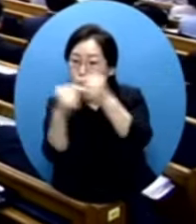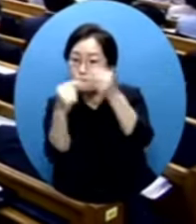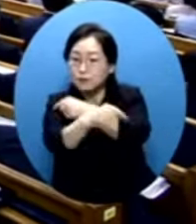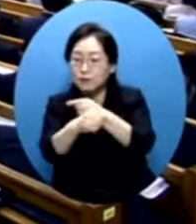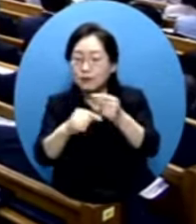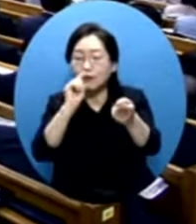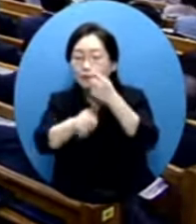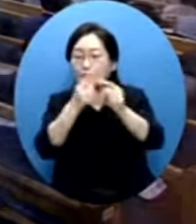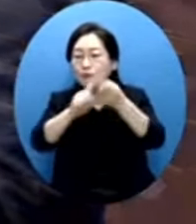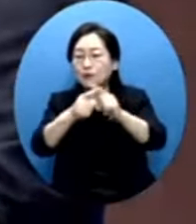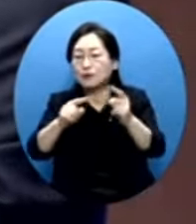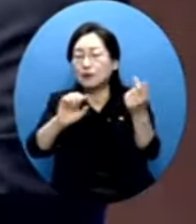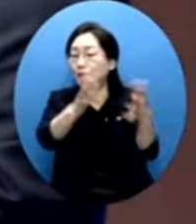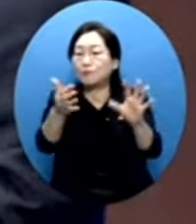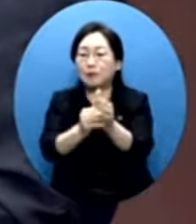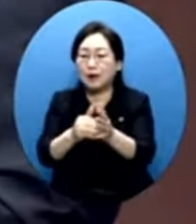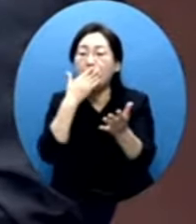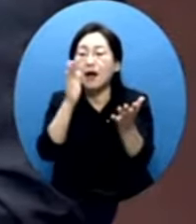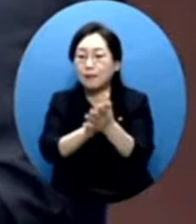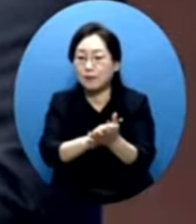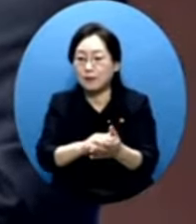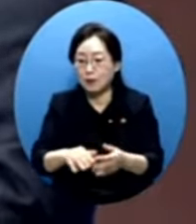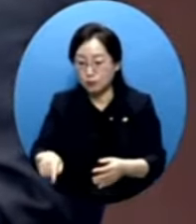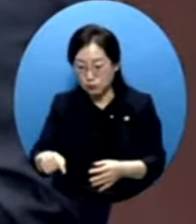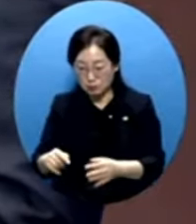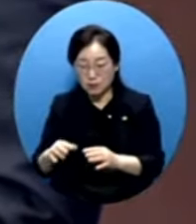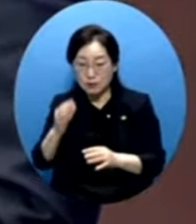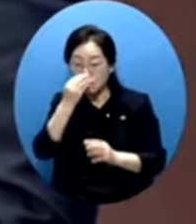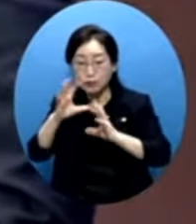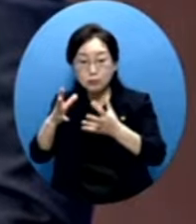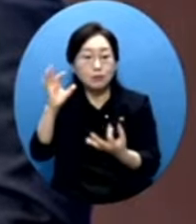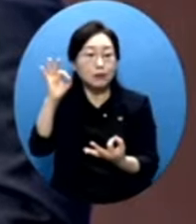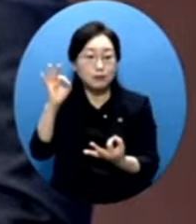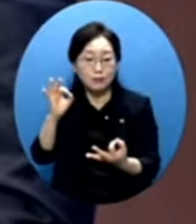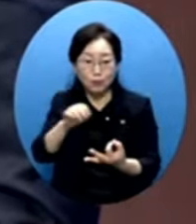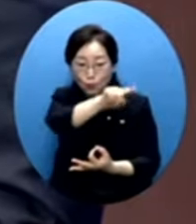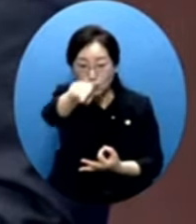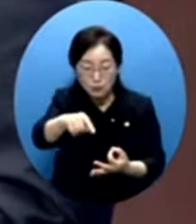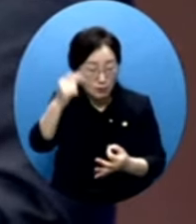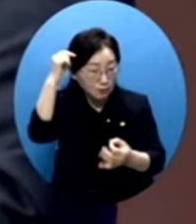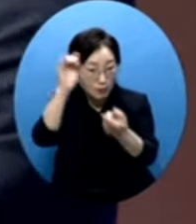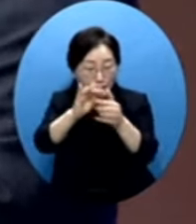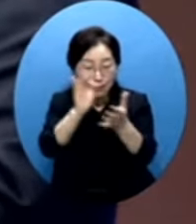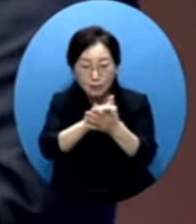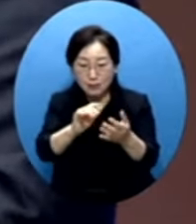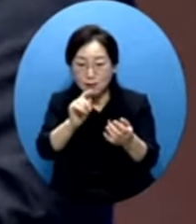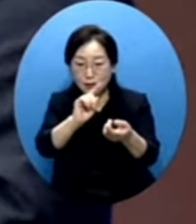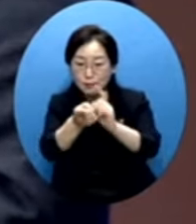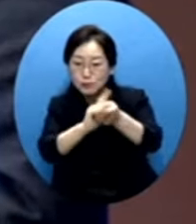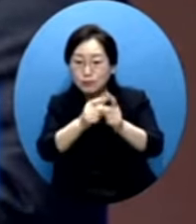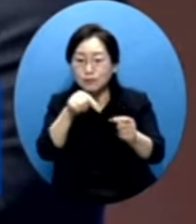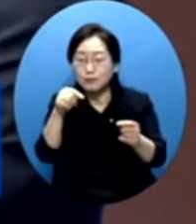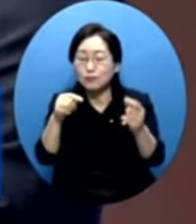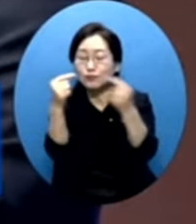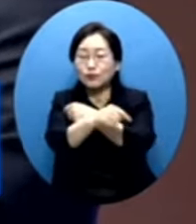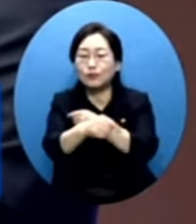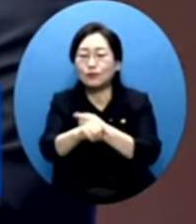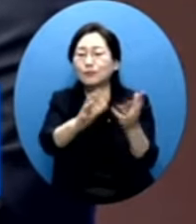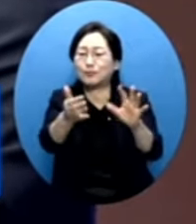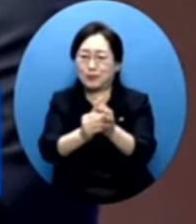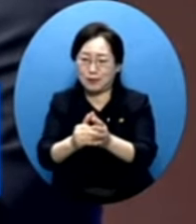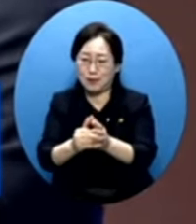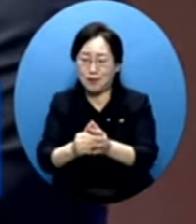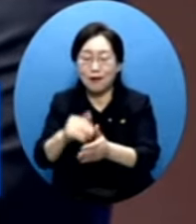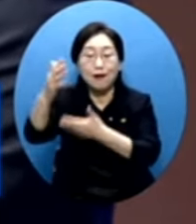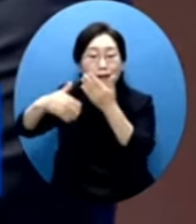아니하고 화람 못 쏘지 아니하고 그 전에서 놀라운 승리를 거두는 것입니다 하나님 앞에 찬양과 감사를 드리면 하나님께서 대신 싸워